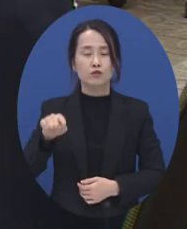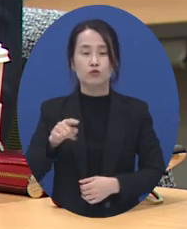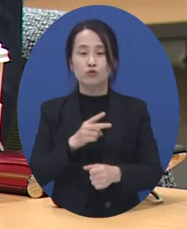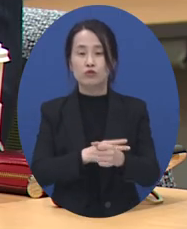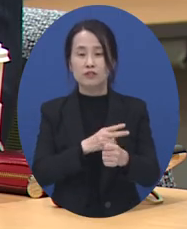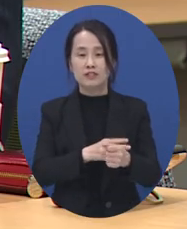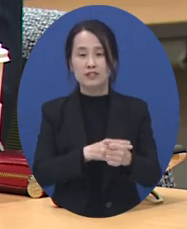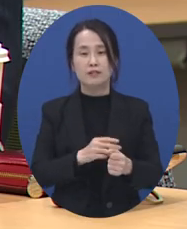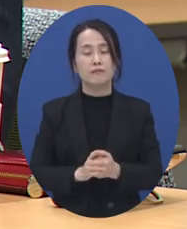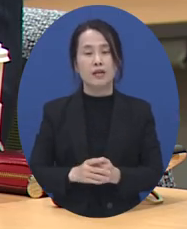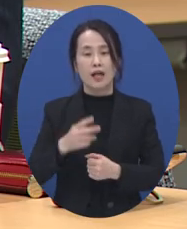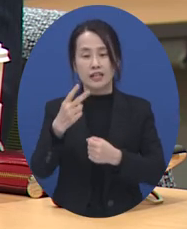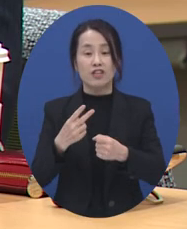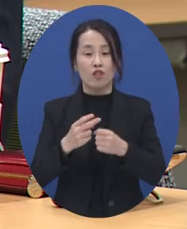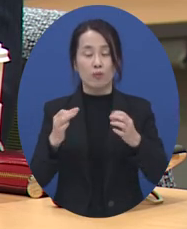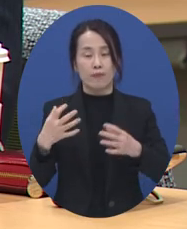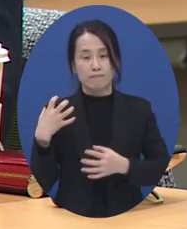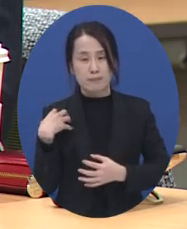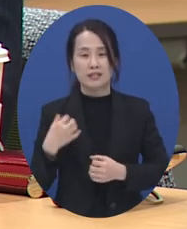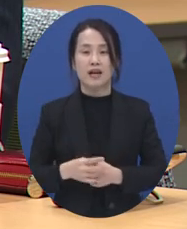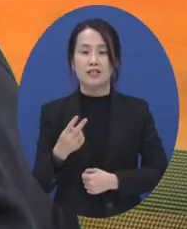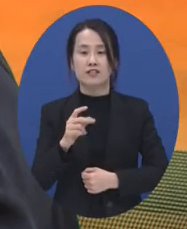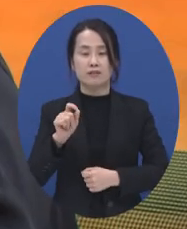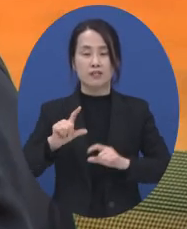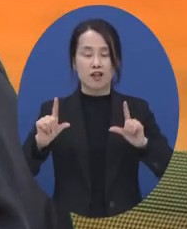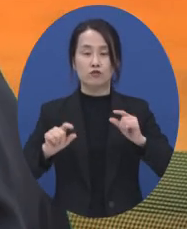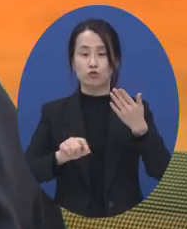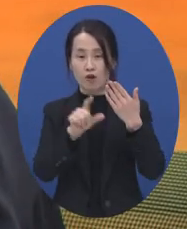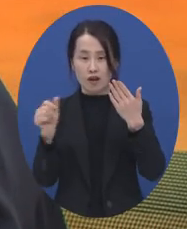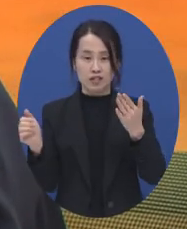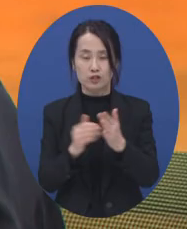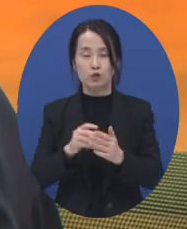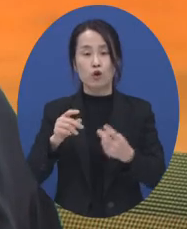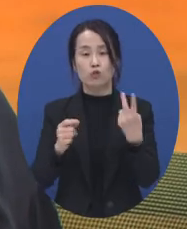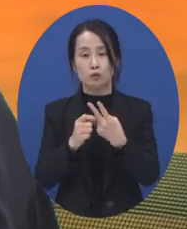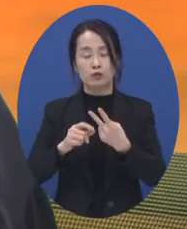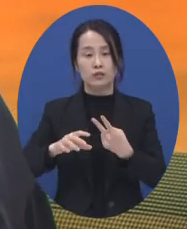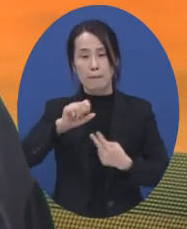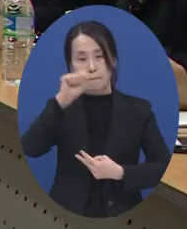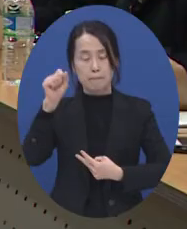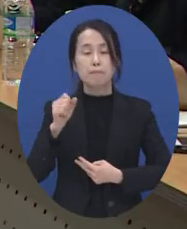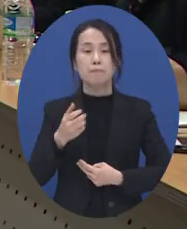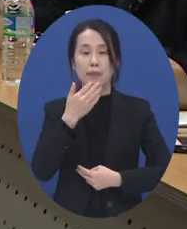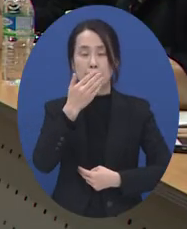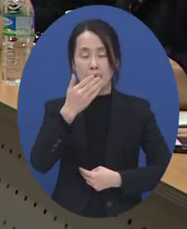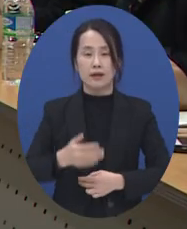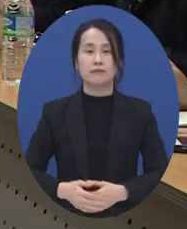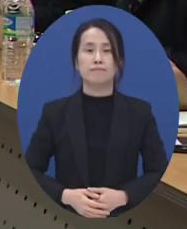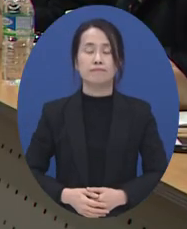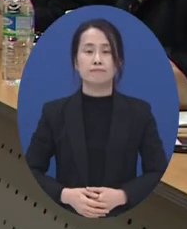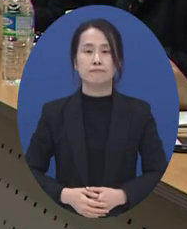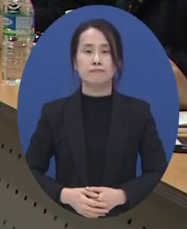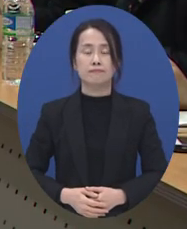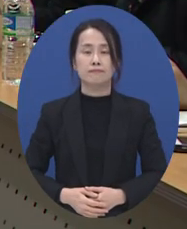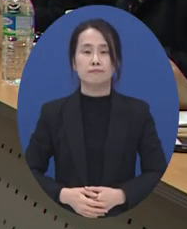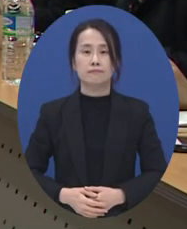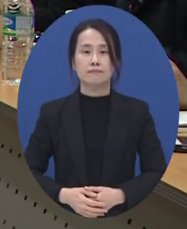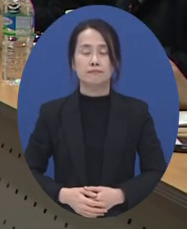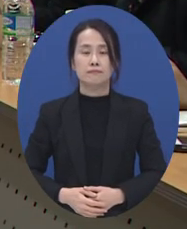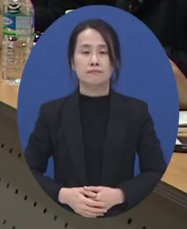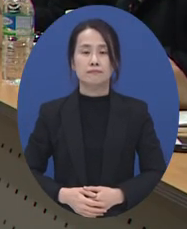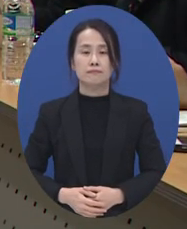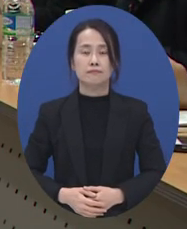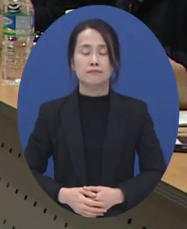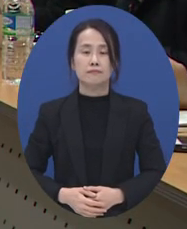이사장 인기는 인연으로 2011년 9월까지 며 연임이 가능합니다 경주 tv 유창순